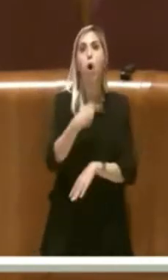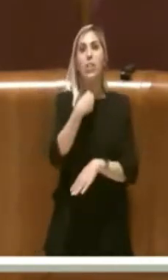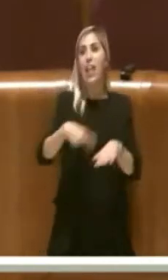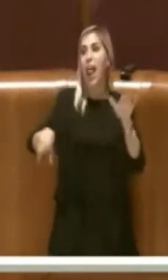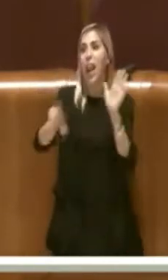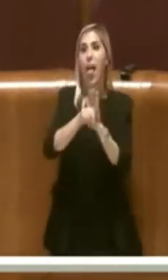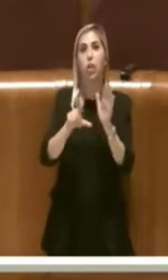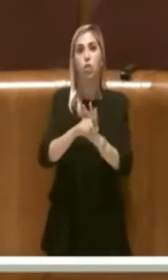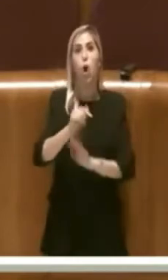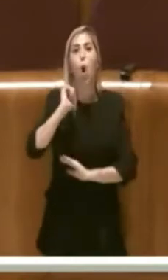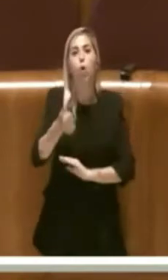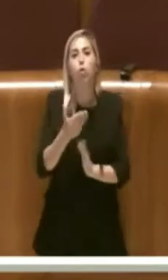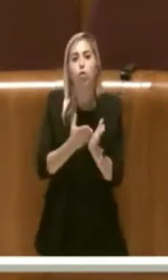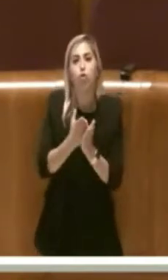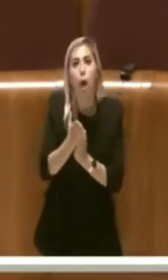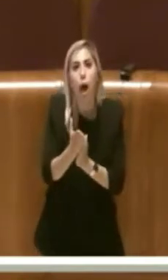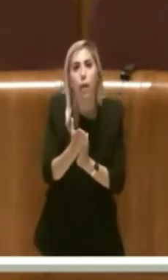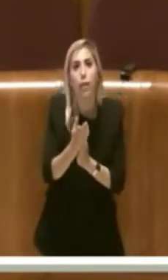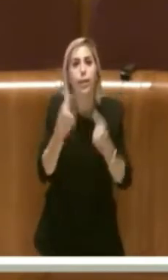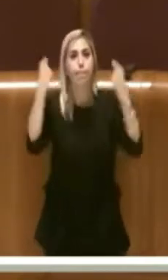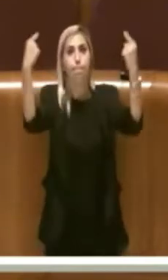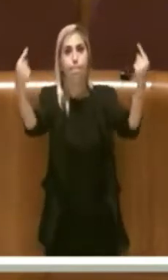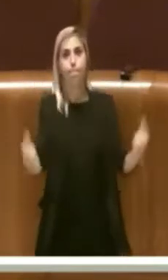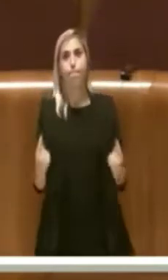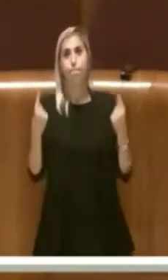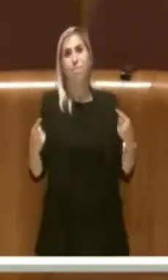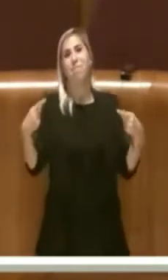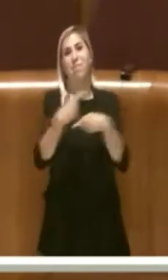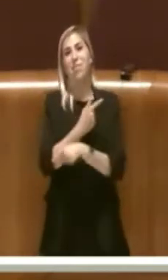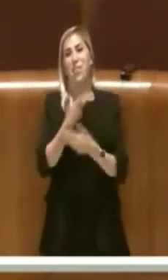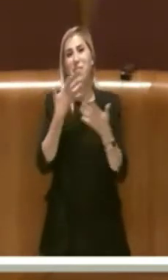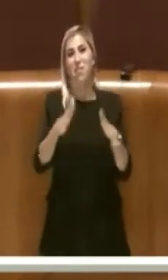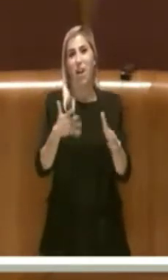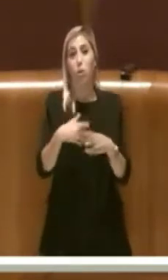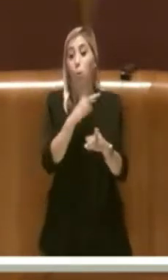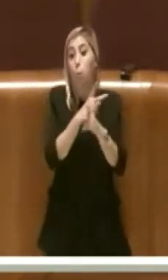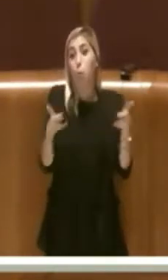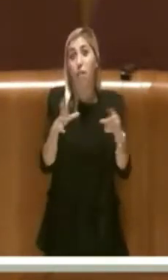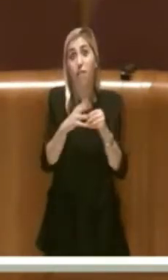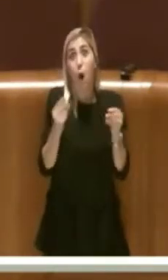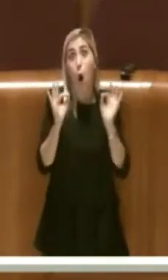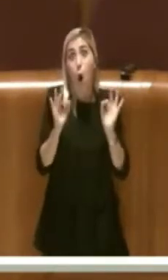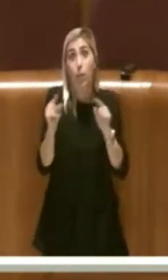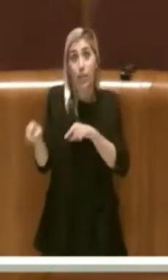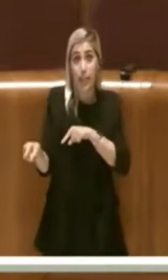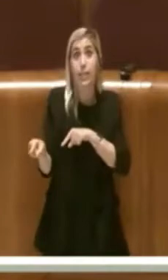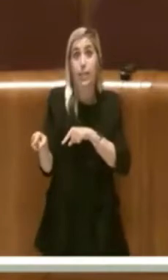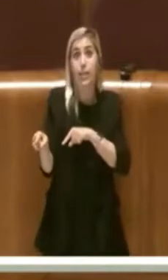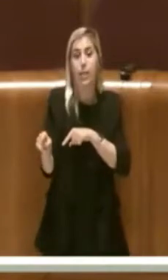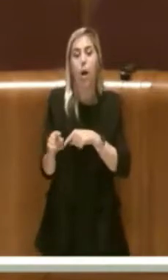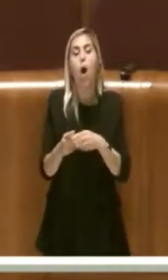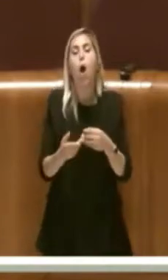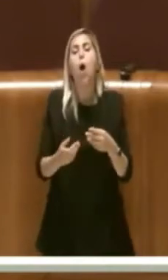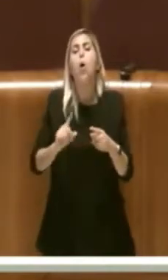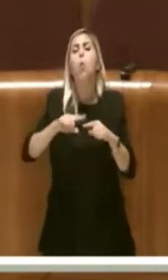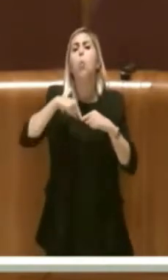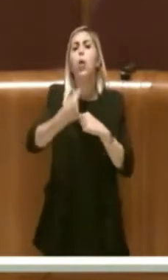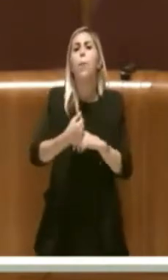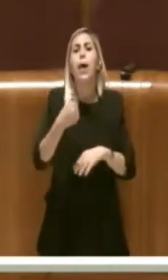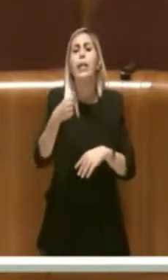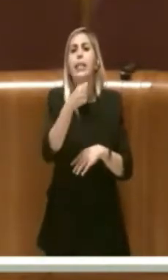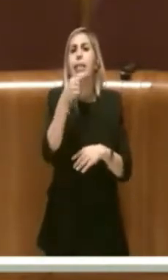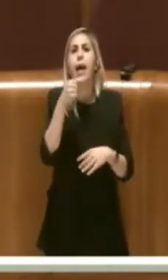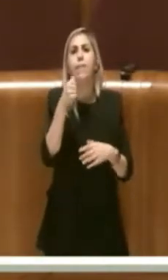sono 11 anni, insomma, che si attende e cerchiamo di farlo in questo modo. Oltre alle necessità poi di